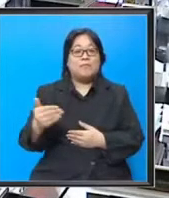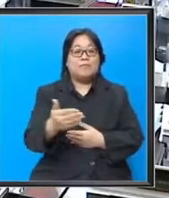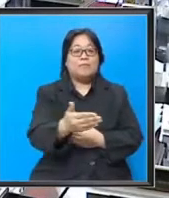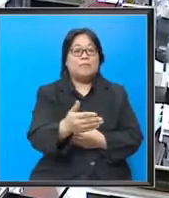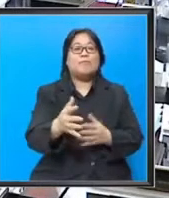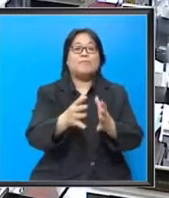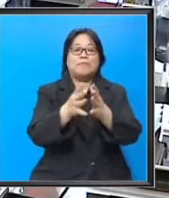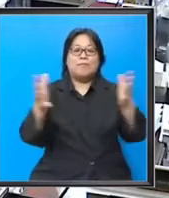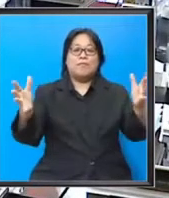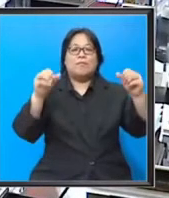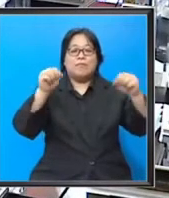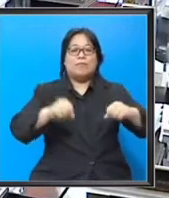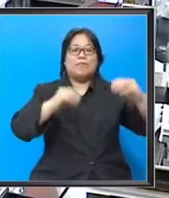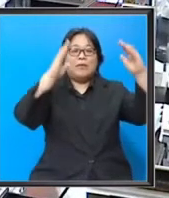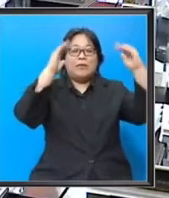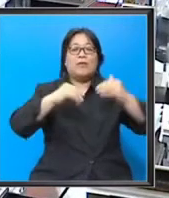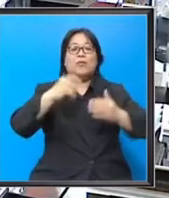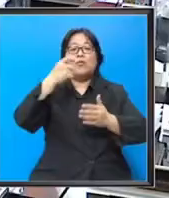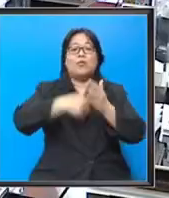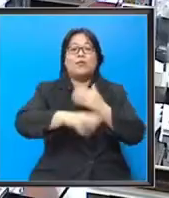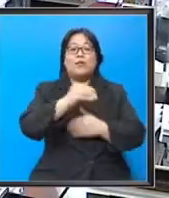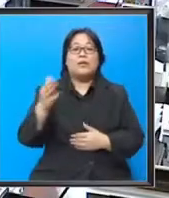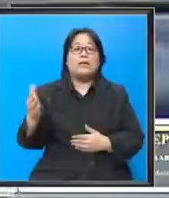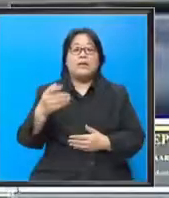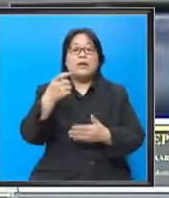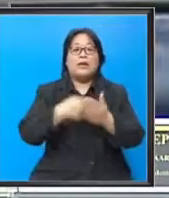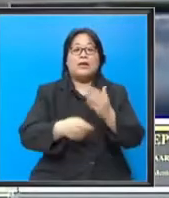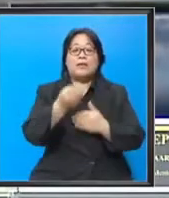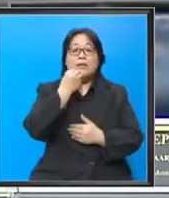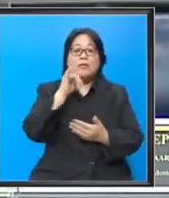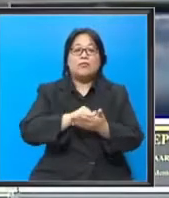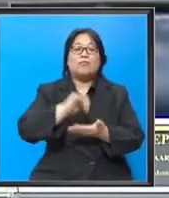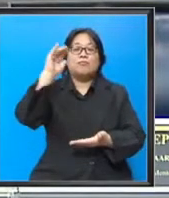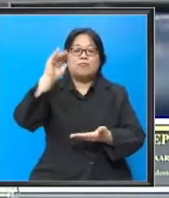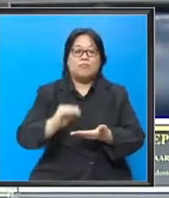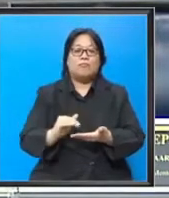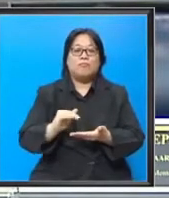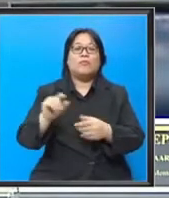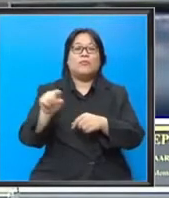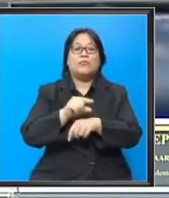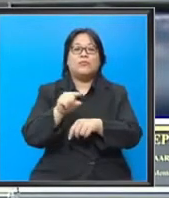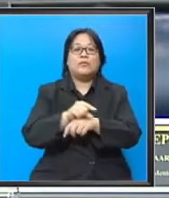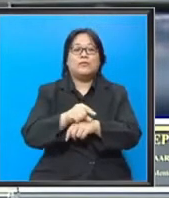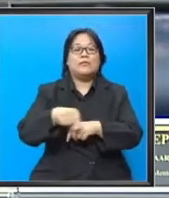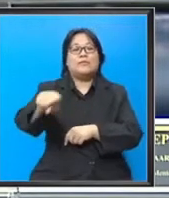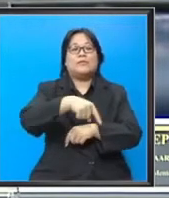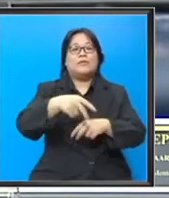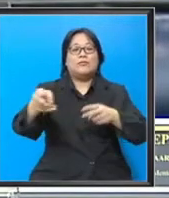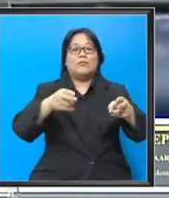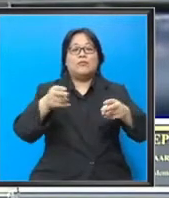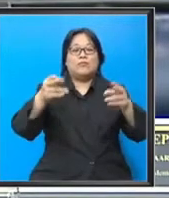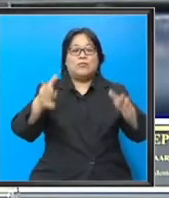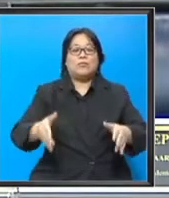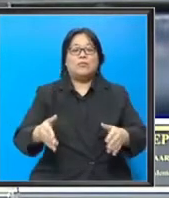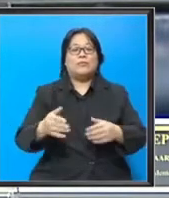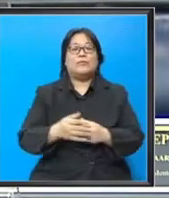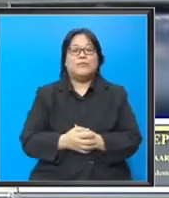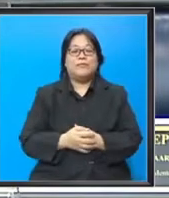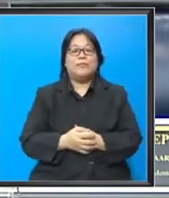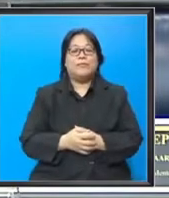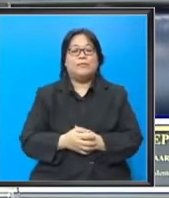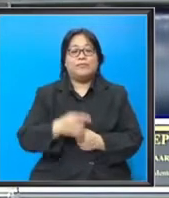maka dapat diharapkan kos dan harganya akan menjadi lebih rendah untuk digunakan oleh peternak peternak kita